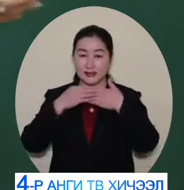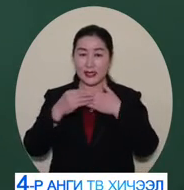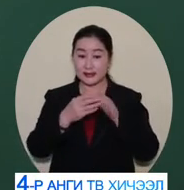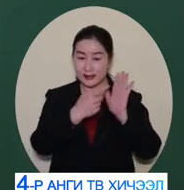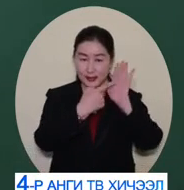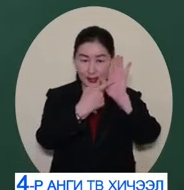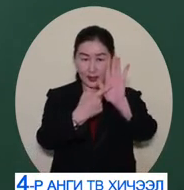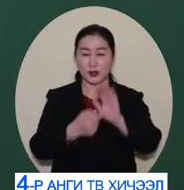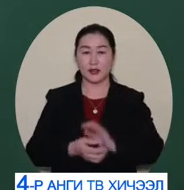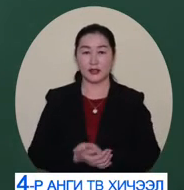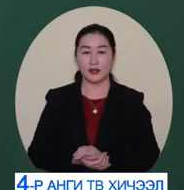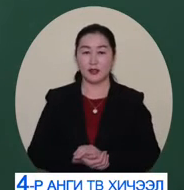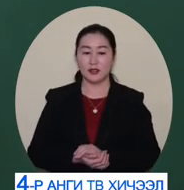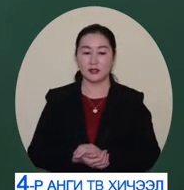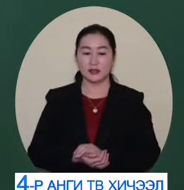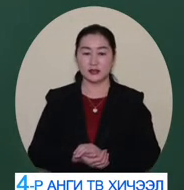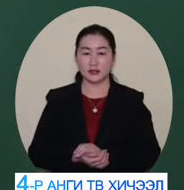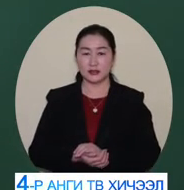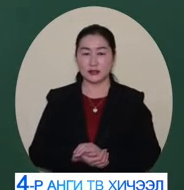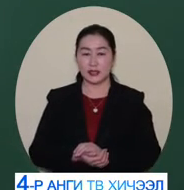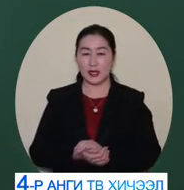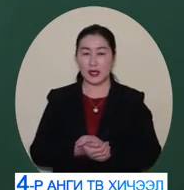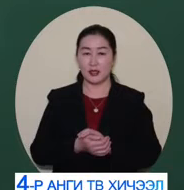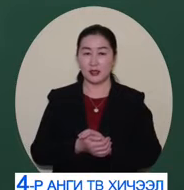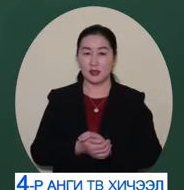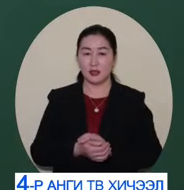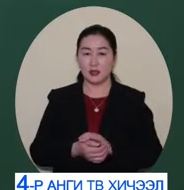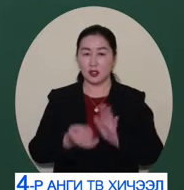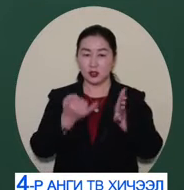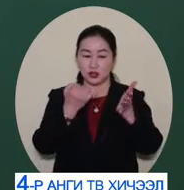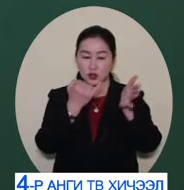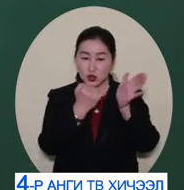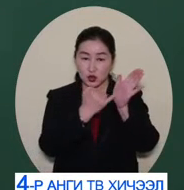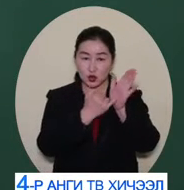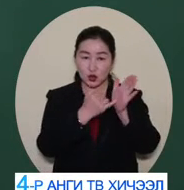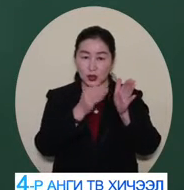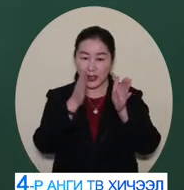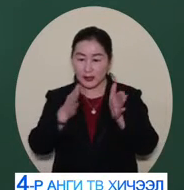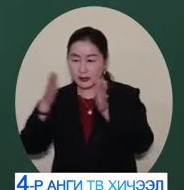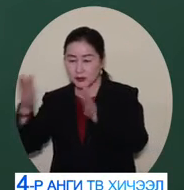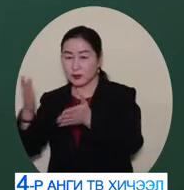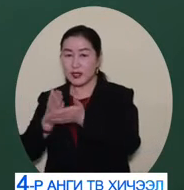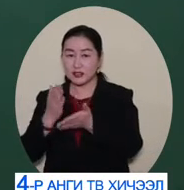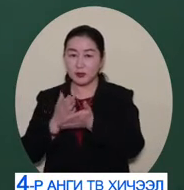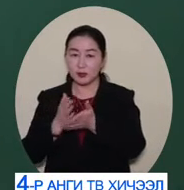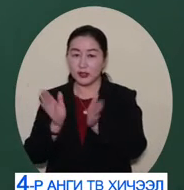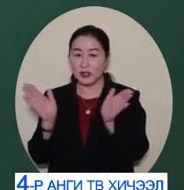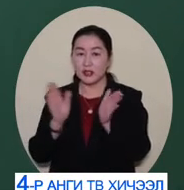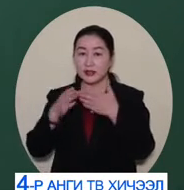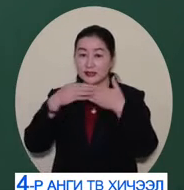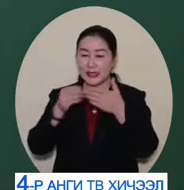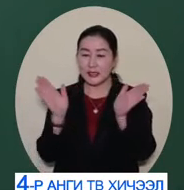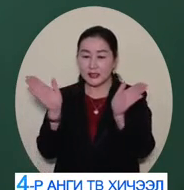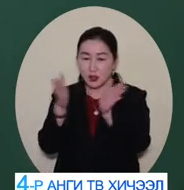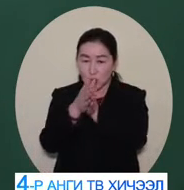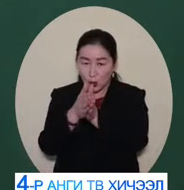харахаар энэ урт хэсэг нь 6 нүд байсан бол энийг 2 хуваана гэдэг чинь яг ингэж нугална гэсэн үг шүү дээ тийм ээ. За энэ ингэж